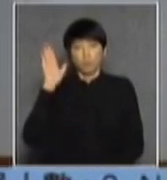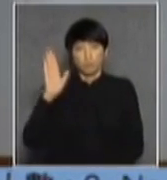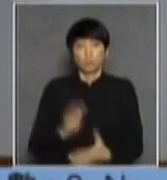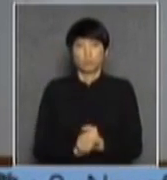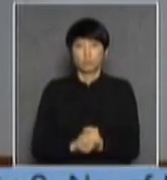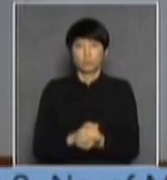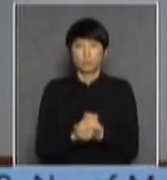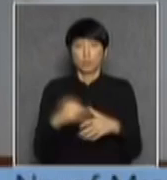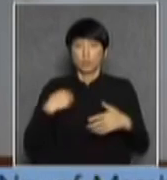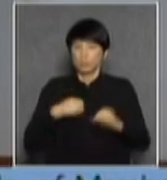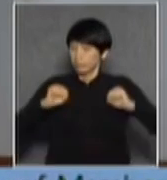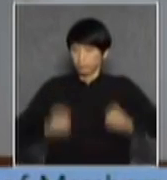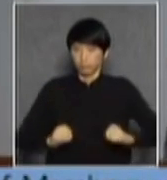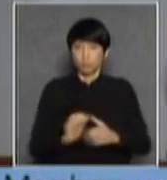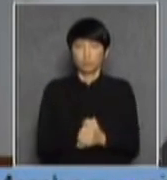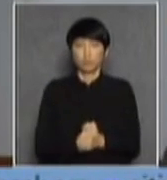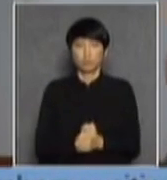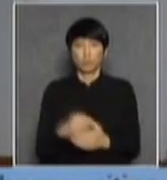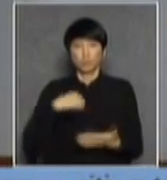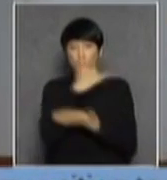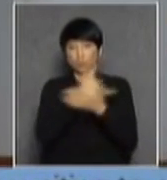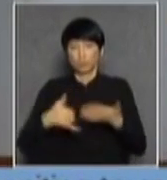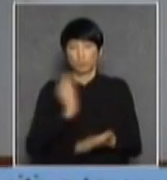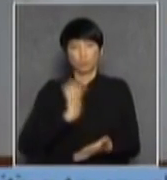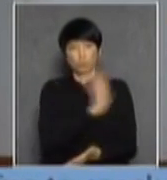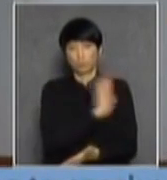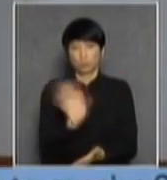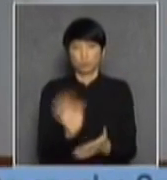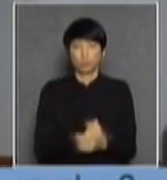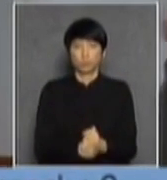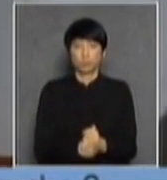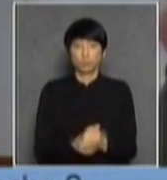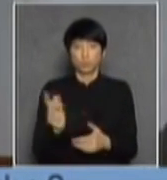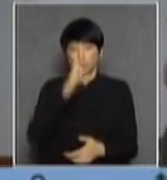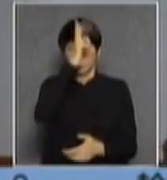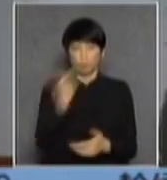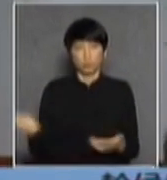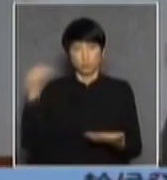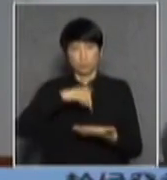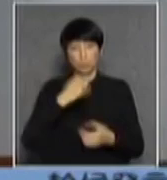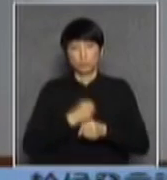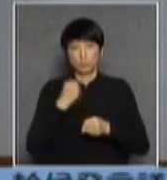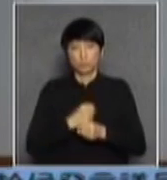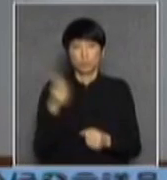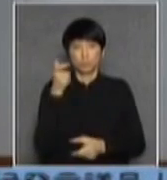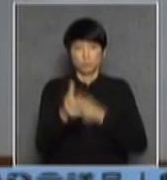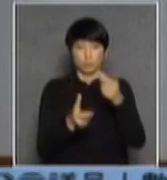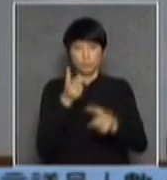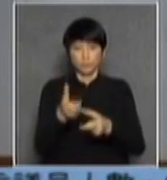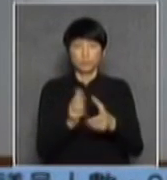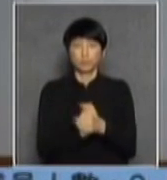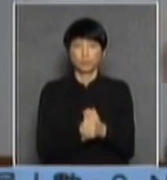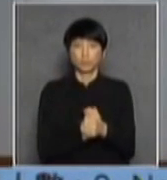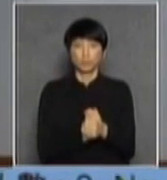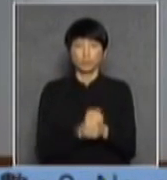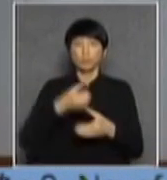嘅。你可以做一世嘅官吏，你可以做一世嘅官吏，攞啲錢去飲